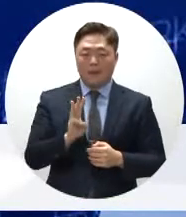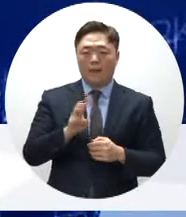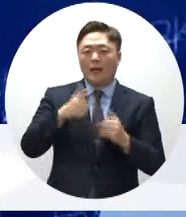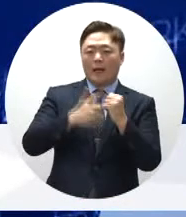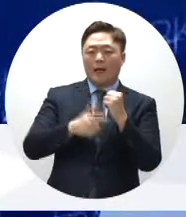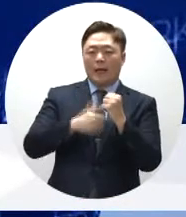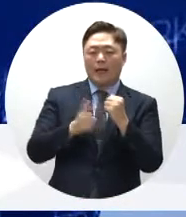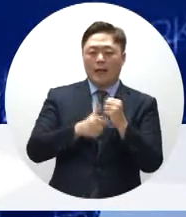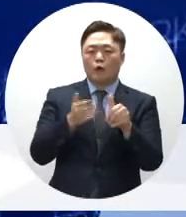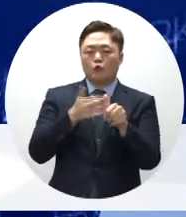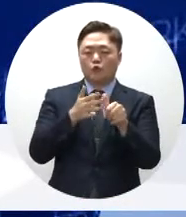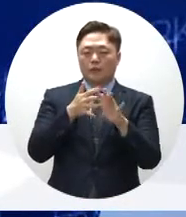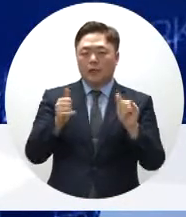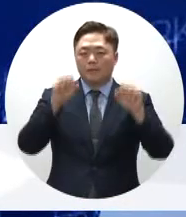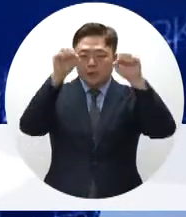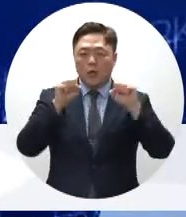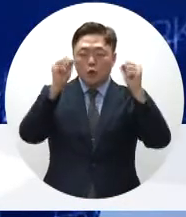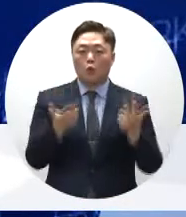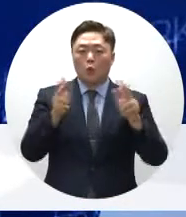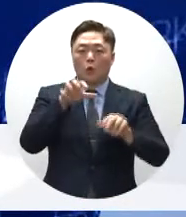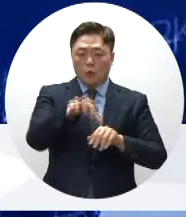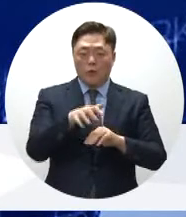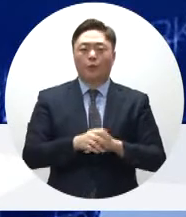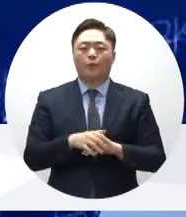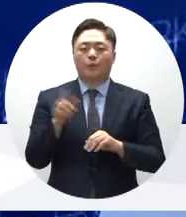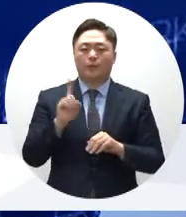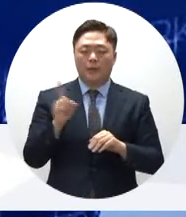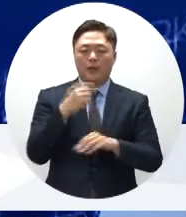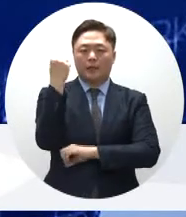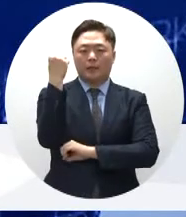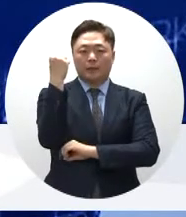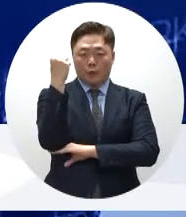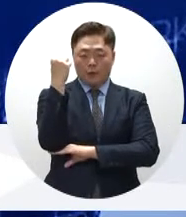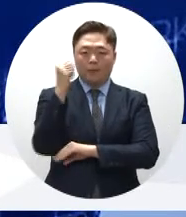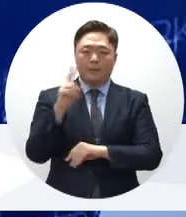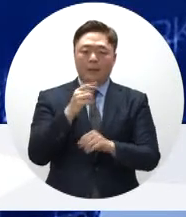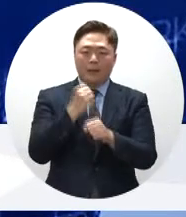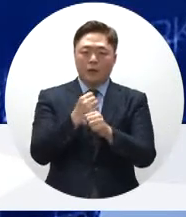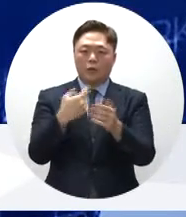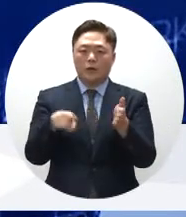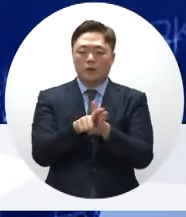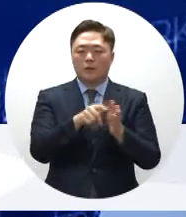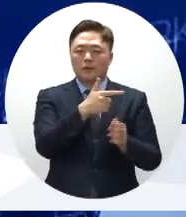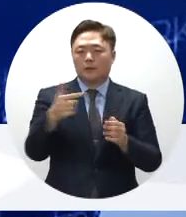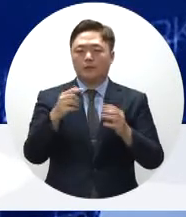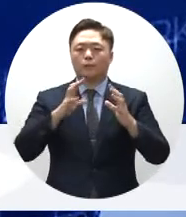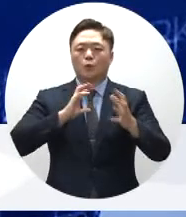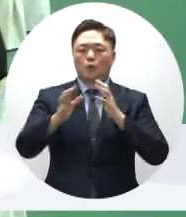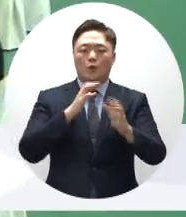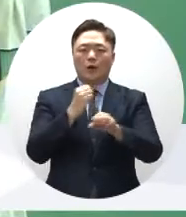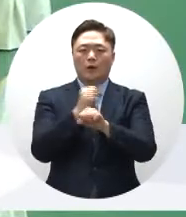합천군은 가야국민체육관에서 가야면 농촌중심지 활성화 사업 기본계획 수립을 위해 대토론회를